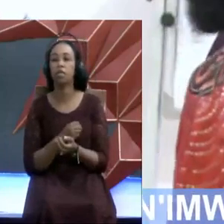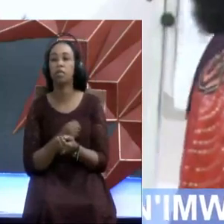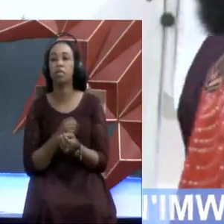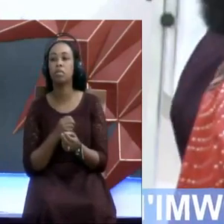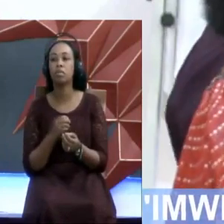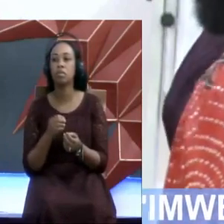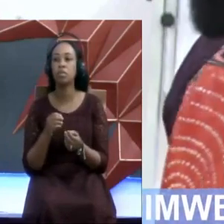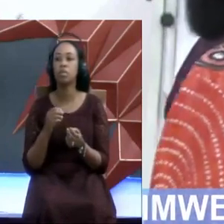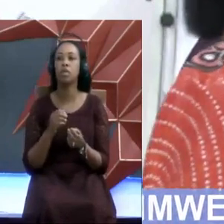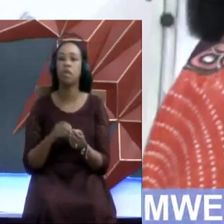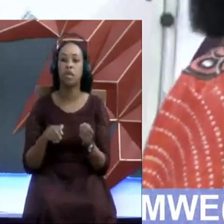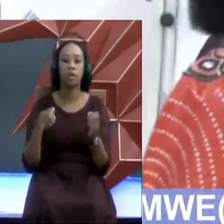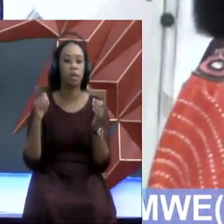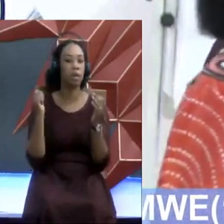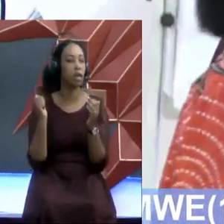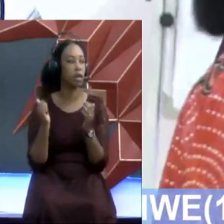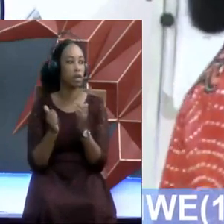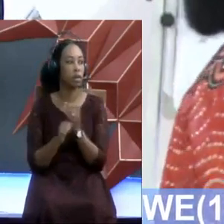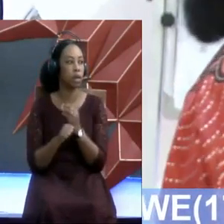Shida zako